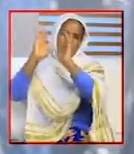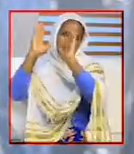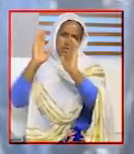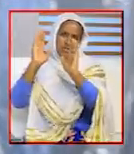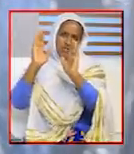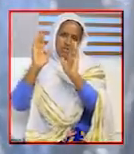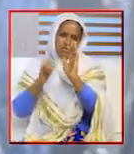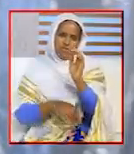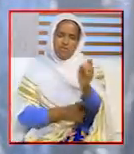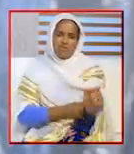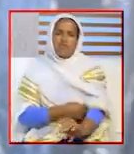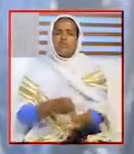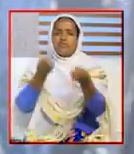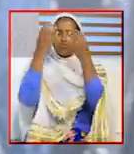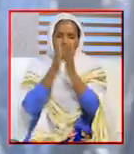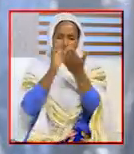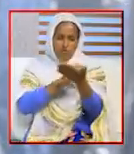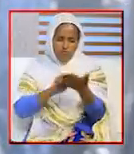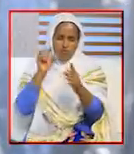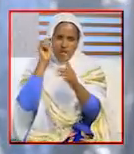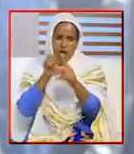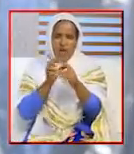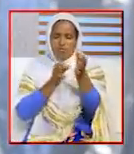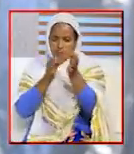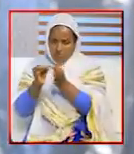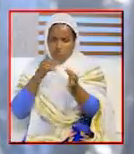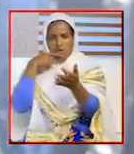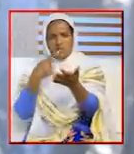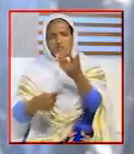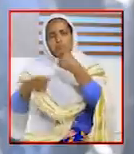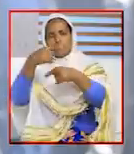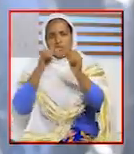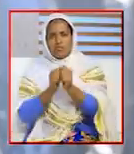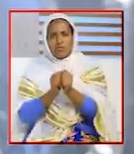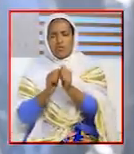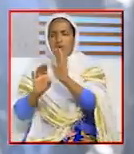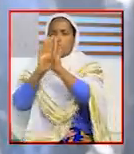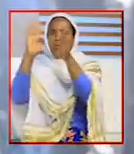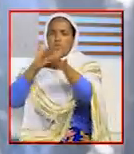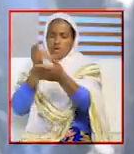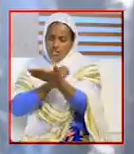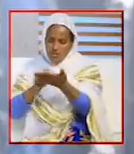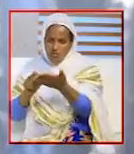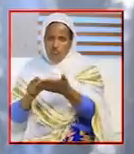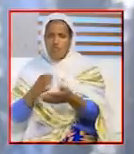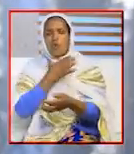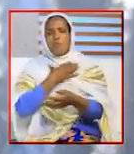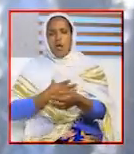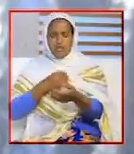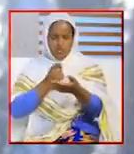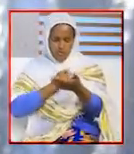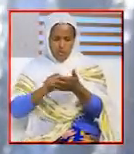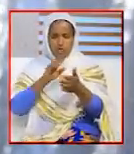ጻፈው ህግን ታቆታላችሁ ብዙ የመጽሐፍ ቅዱስ ቃል አስረጅ ማምጣት ይችላል በበር ላይ ጻፈው ባንገትህ ሰረው